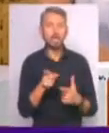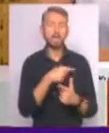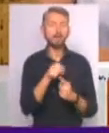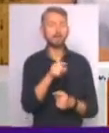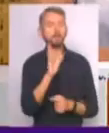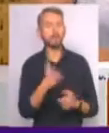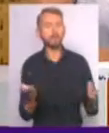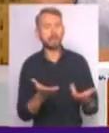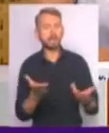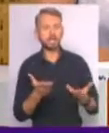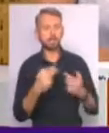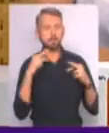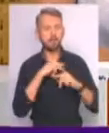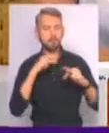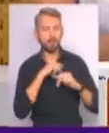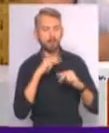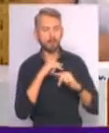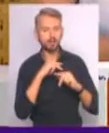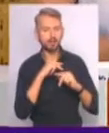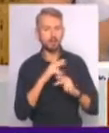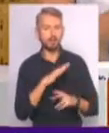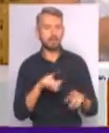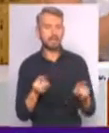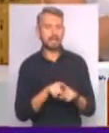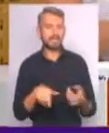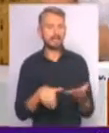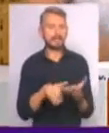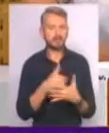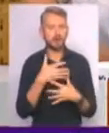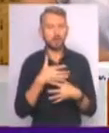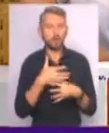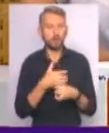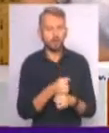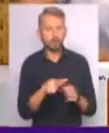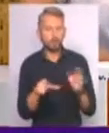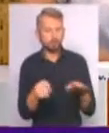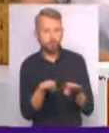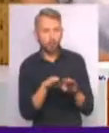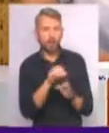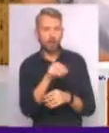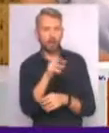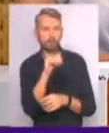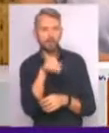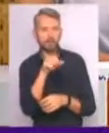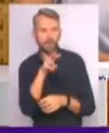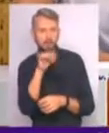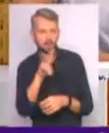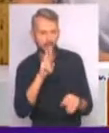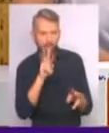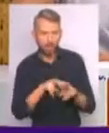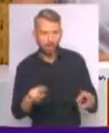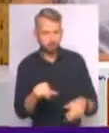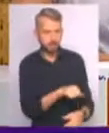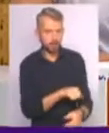будуть якісь препарати, були такі средства сходні з амфетамінами, тобто наркотикоподобні